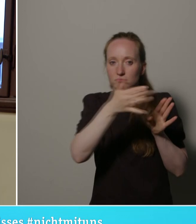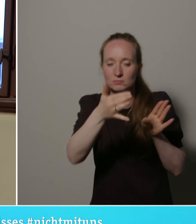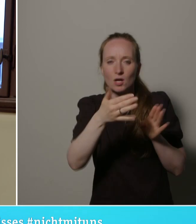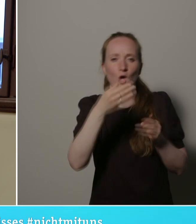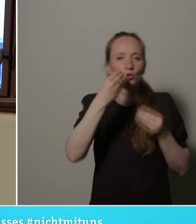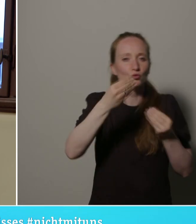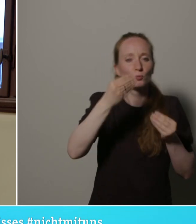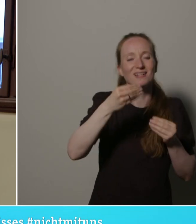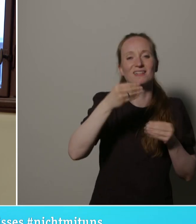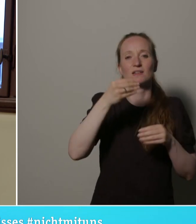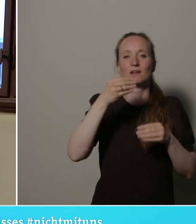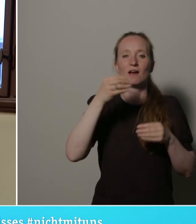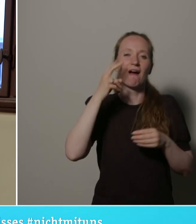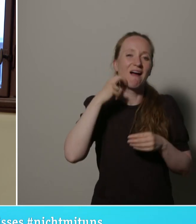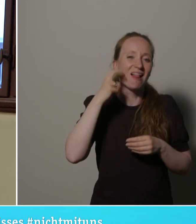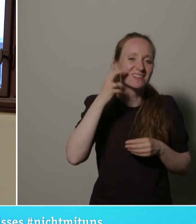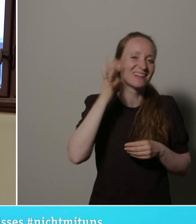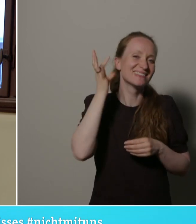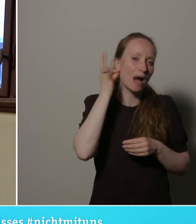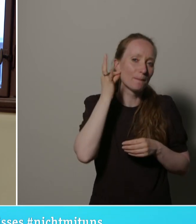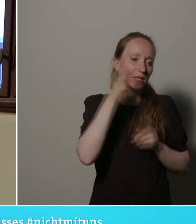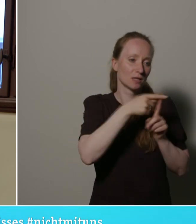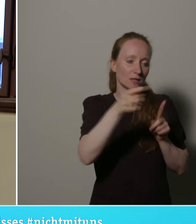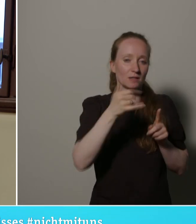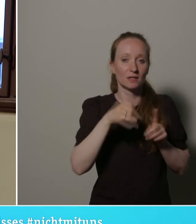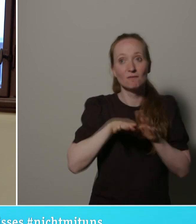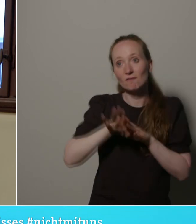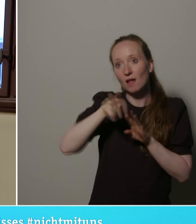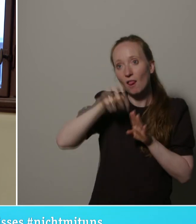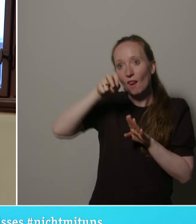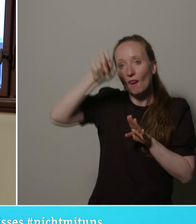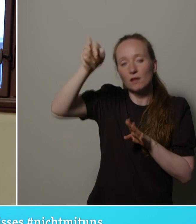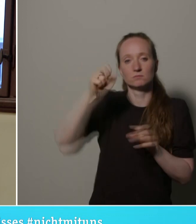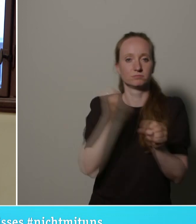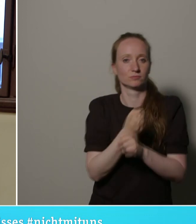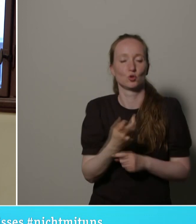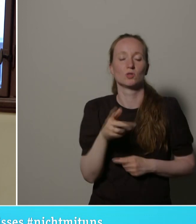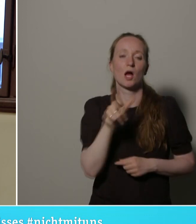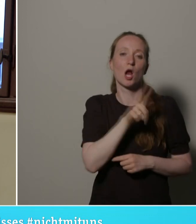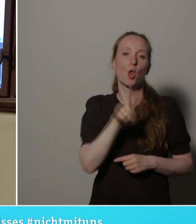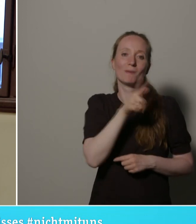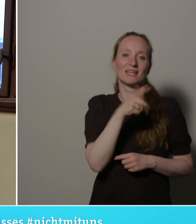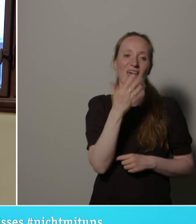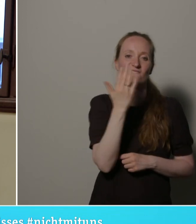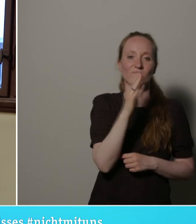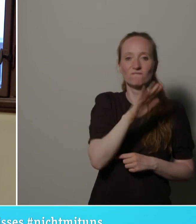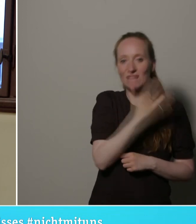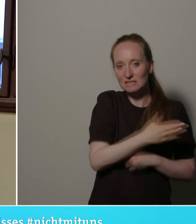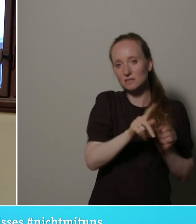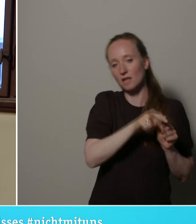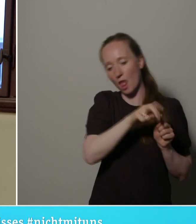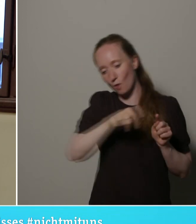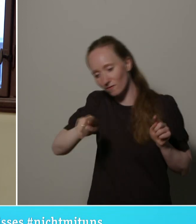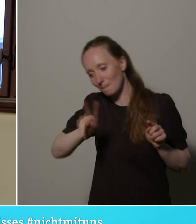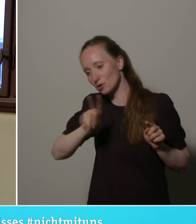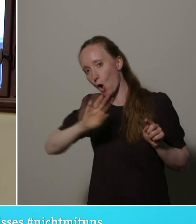Damen sind, die jetzt nicht mehr den Hang hochlaufen können oder von Lobeda West nach Lobeda Ost laufen können und